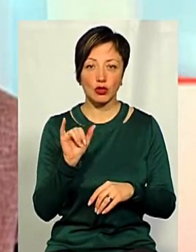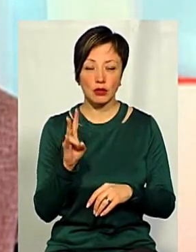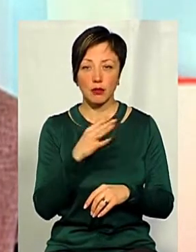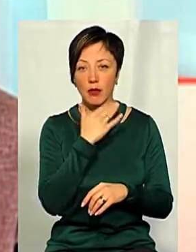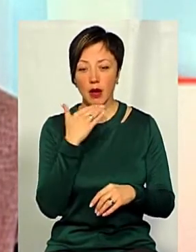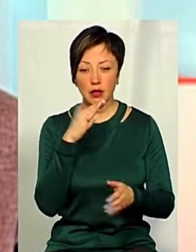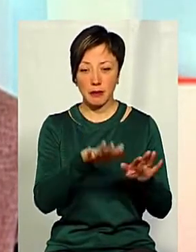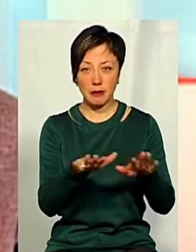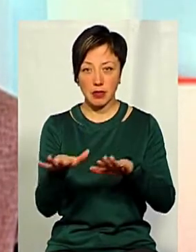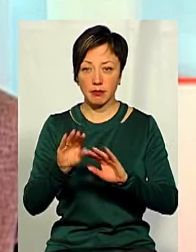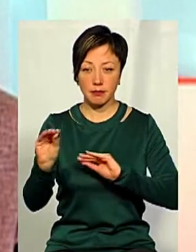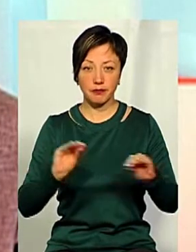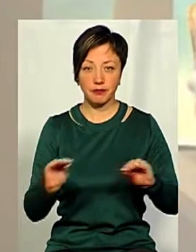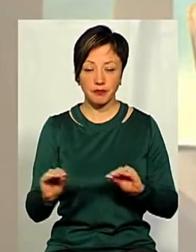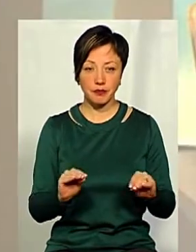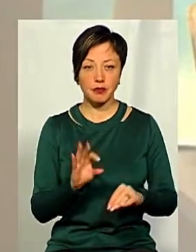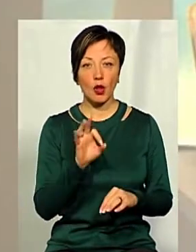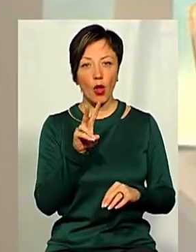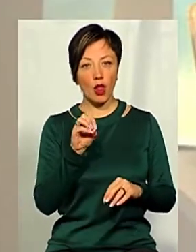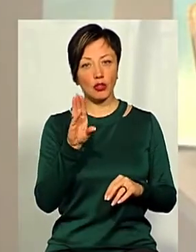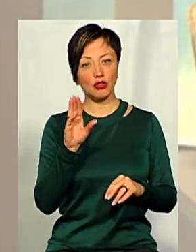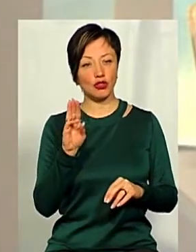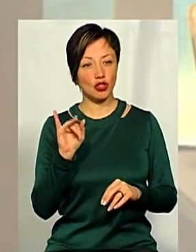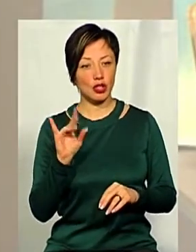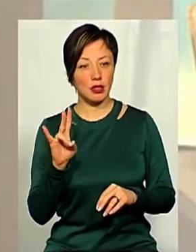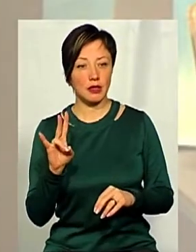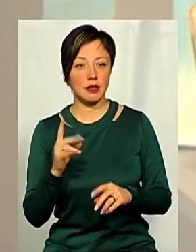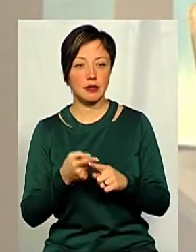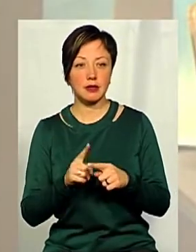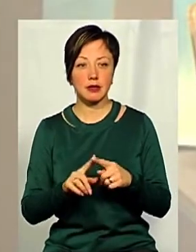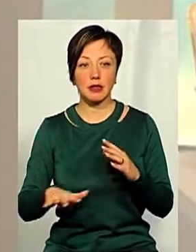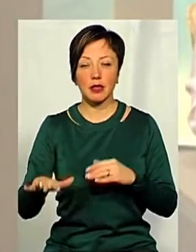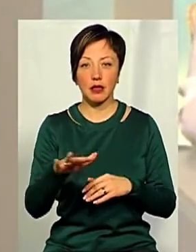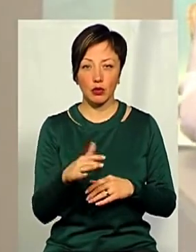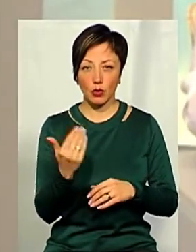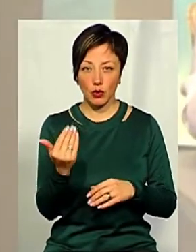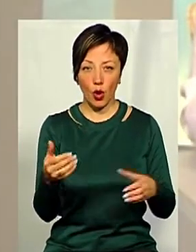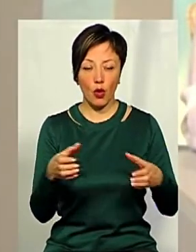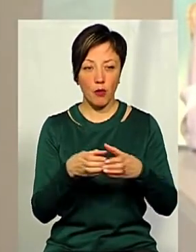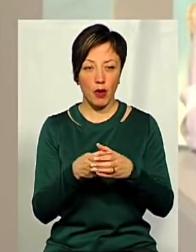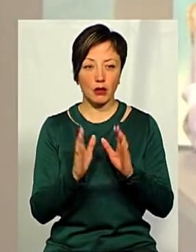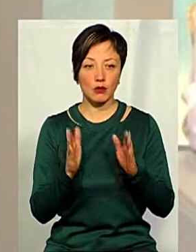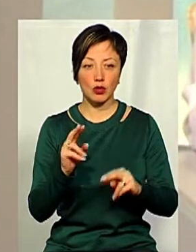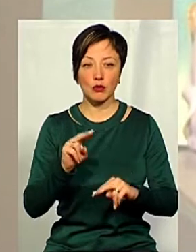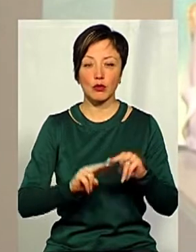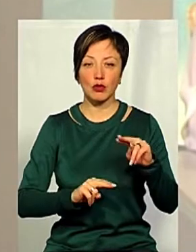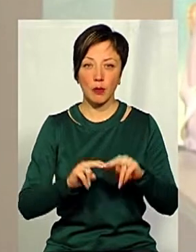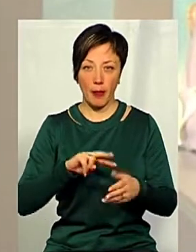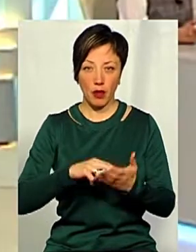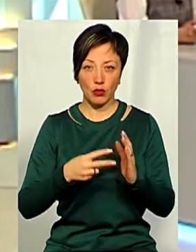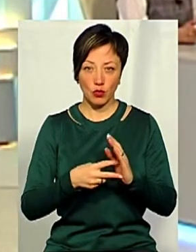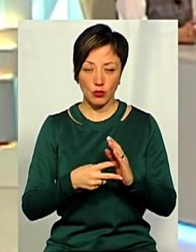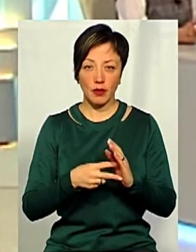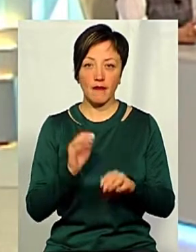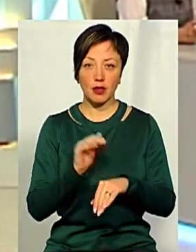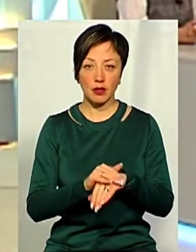багато локацій, де ми розмістили. Олешин – це саме на території цієї громади буде побудований, планується побудувати?